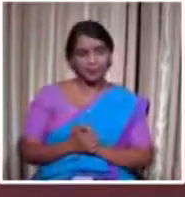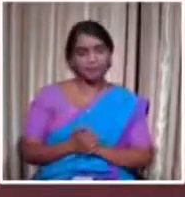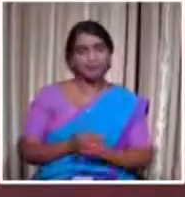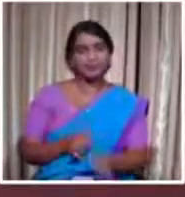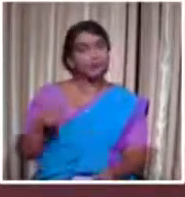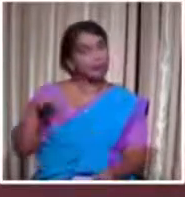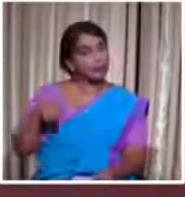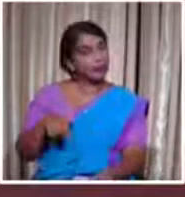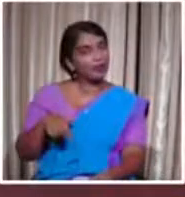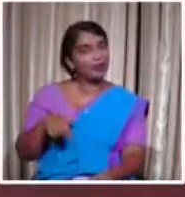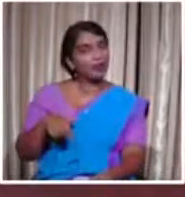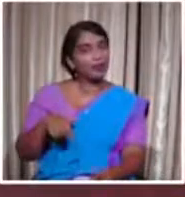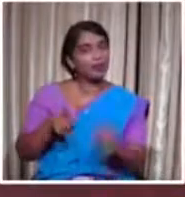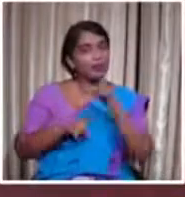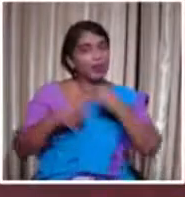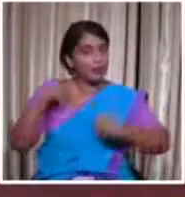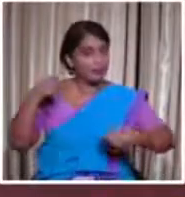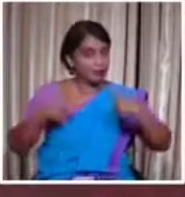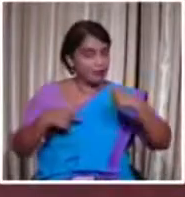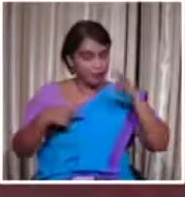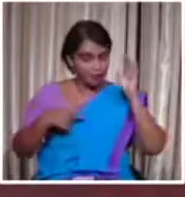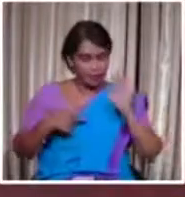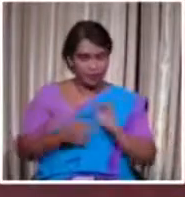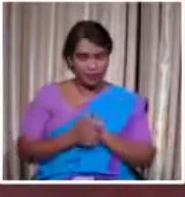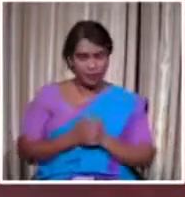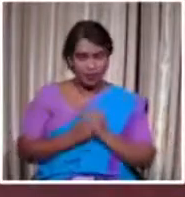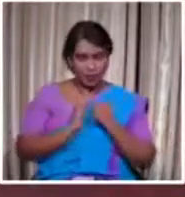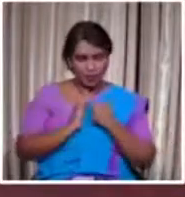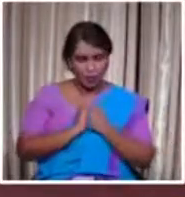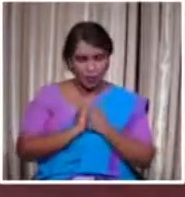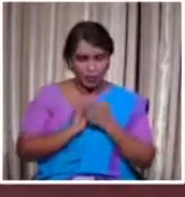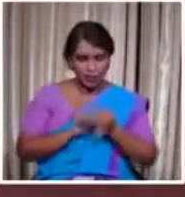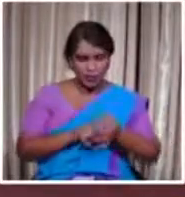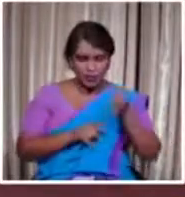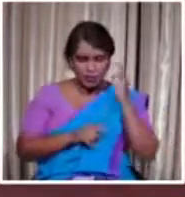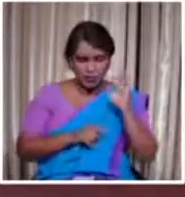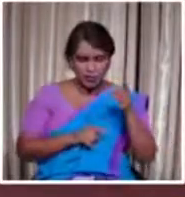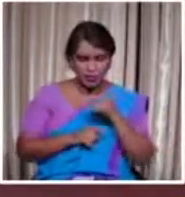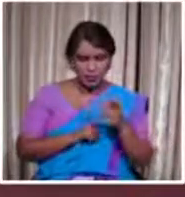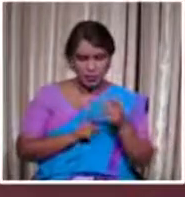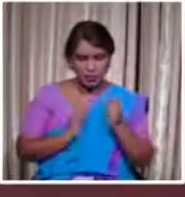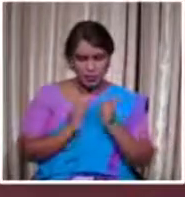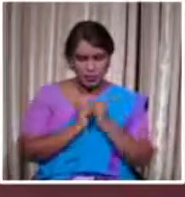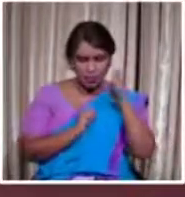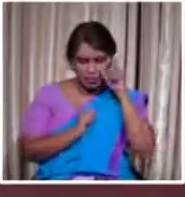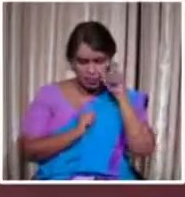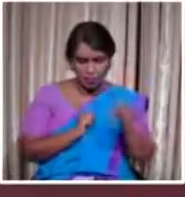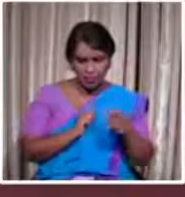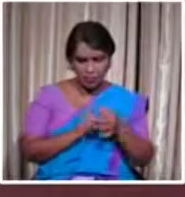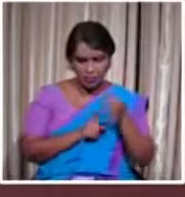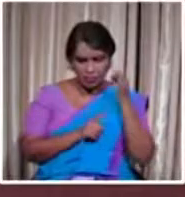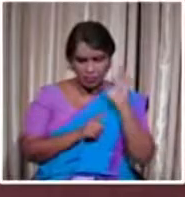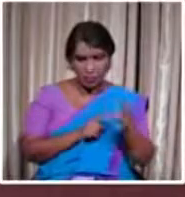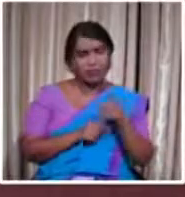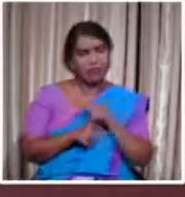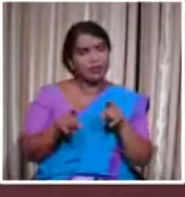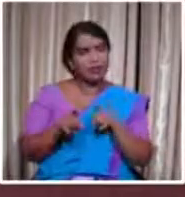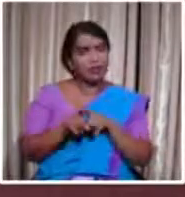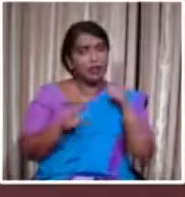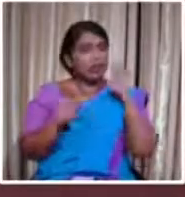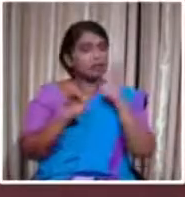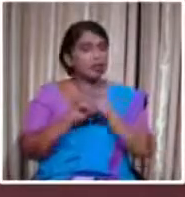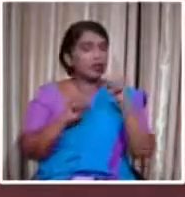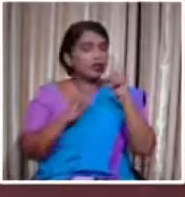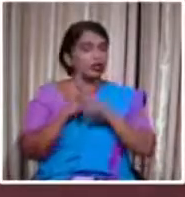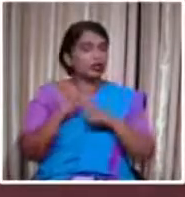මෙම විවාදය පැවැත්වෙන්නේ ගරු ජනාධිපතිතුමා වැඩ බලන ජනාධිපතිතුමා ලෙස දිකුත් කළ ජූලි